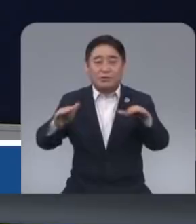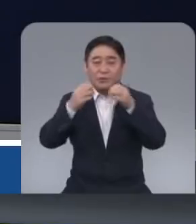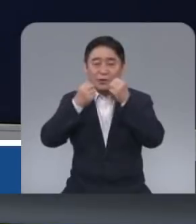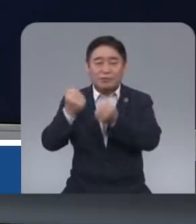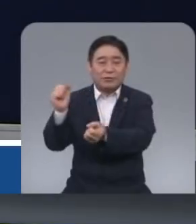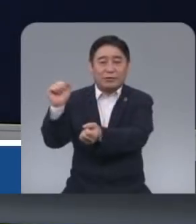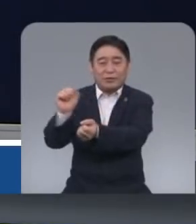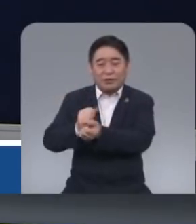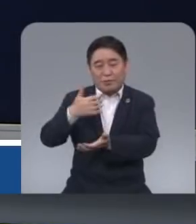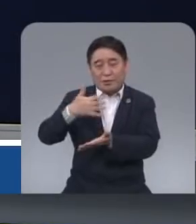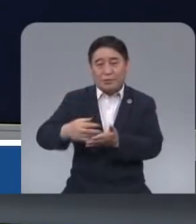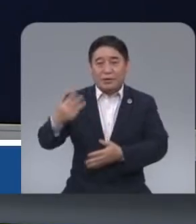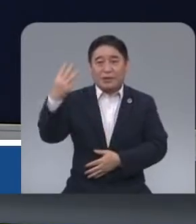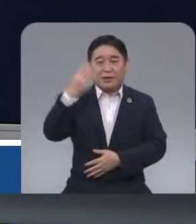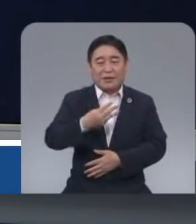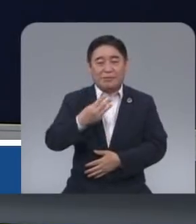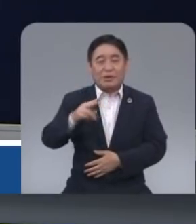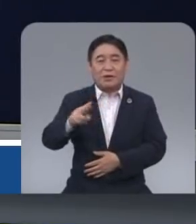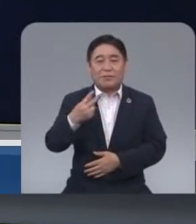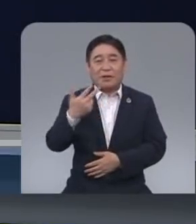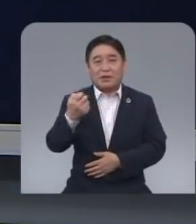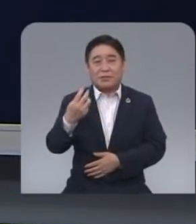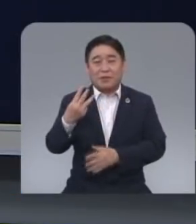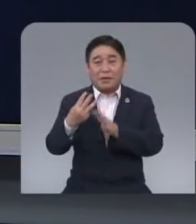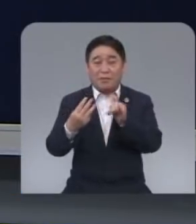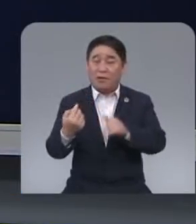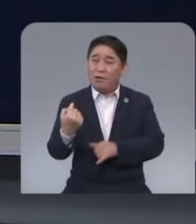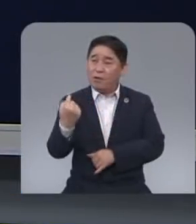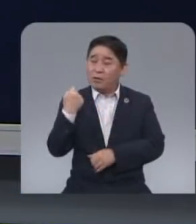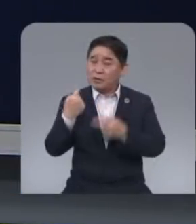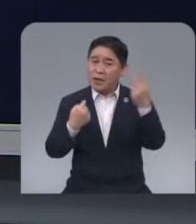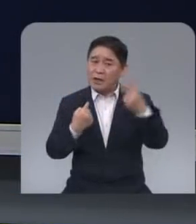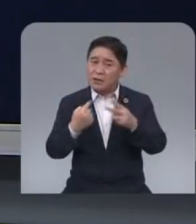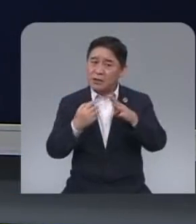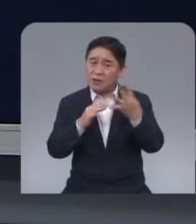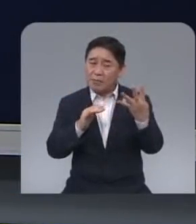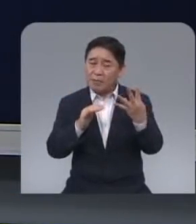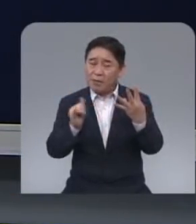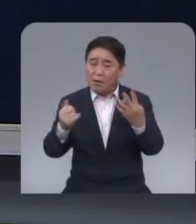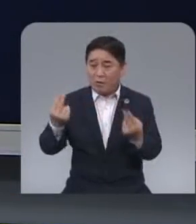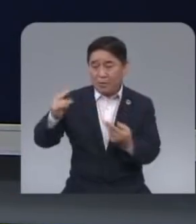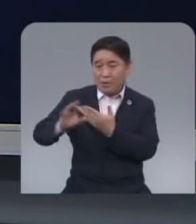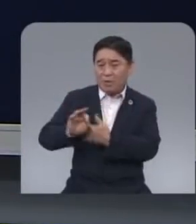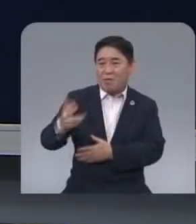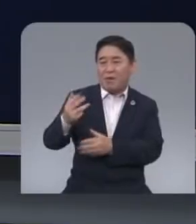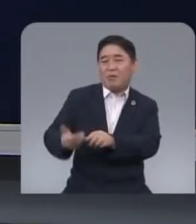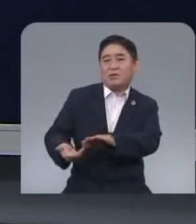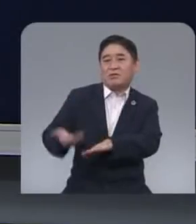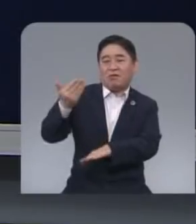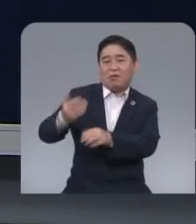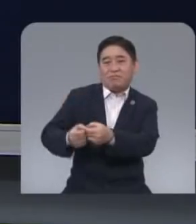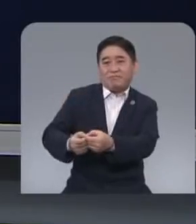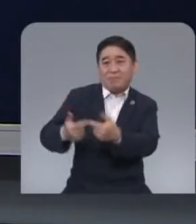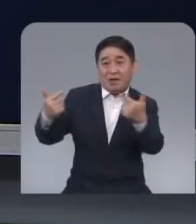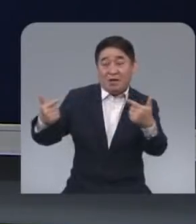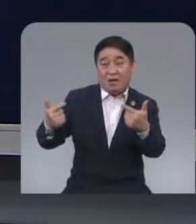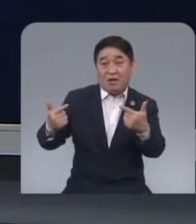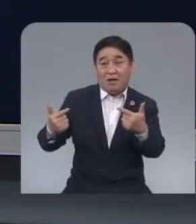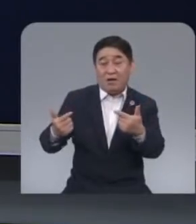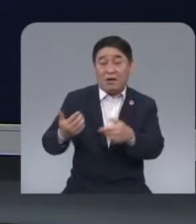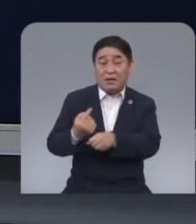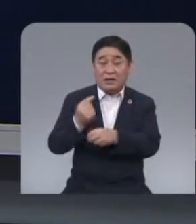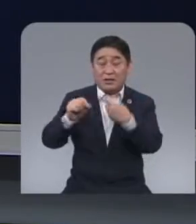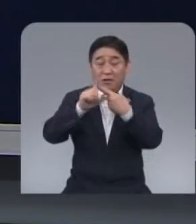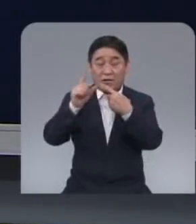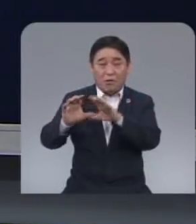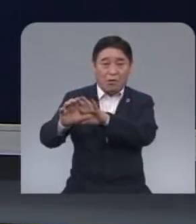확진자는 모두 3,273명입니다. 어제 2,400명 기록했던 것보다 800명 이상 늘어난 수치입니다. 지난해 1월 국내 코로나19